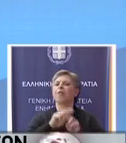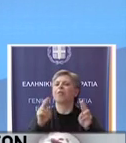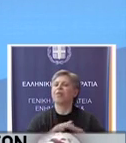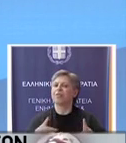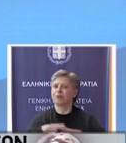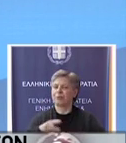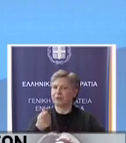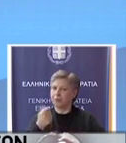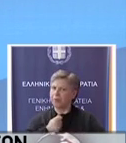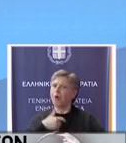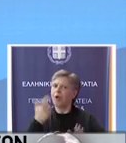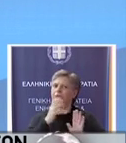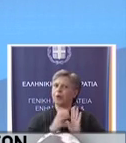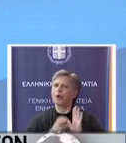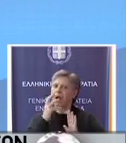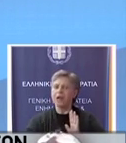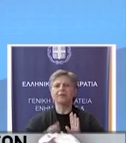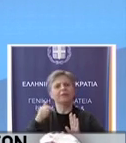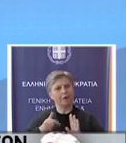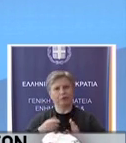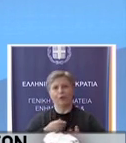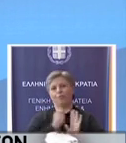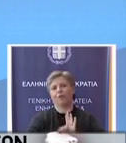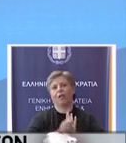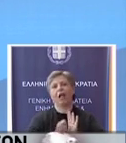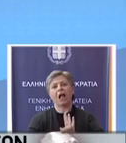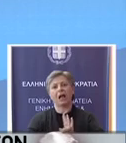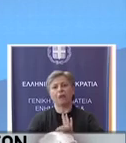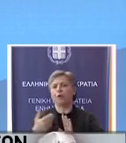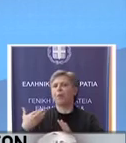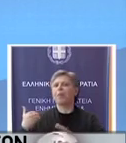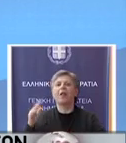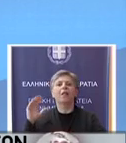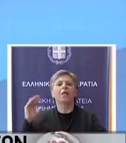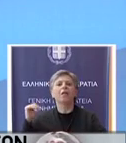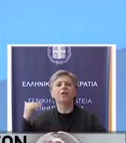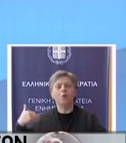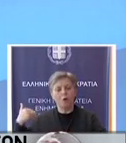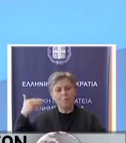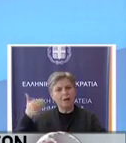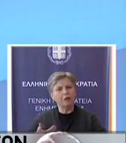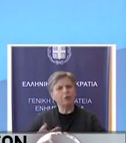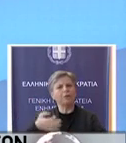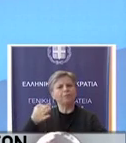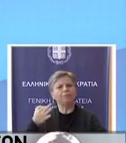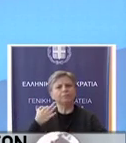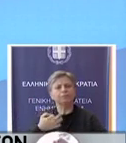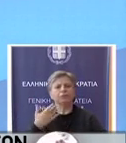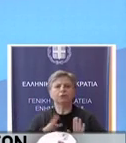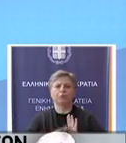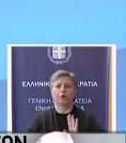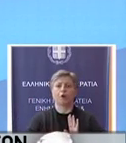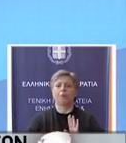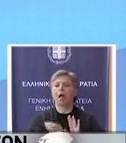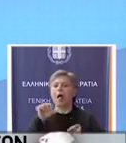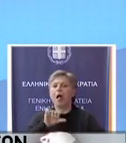Οι απαραίτητες μεταρρυθμίσεις έχουν συμφωνηθεί και εφαρμόζονται από τον περασμένο Ιούλιο, ενώ δεν υπάρχει ενδεχόμενο αλλαγής